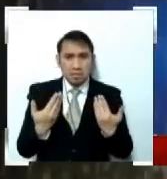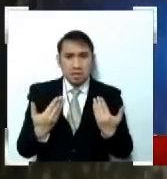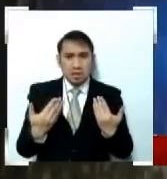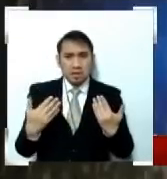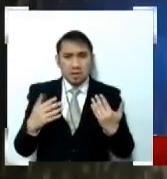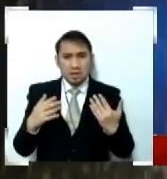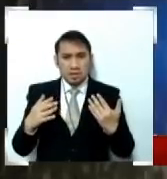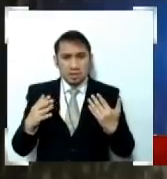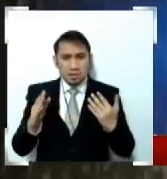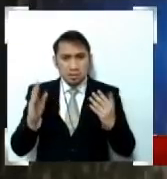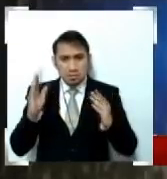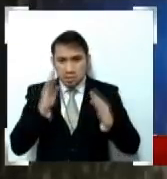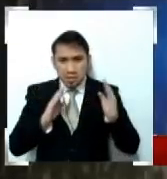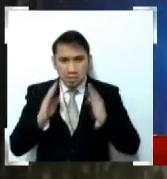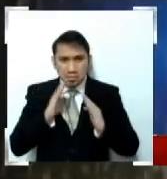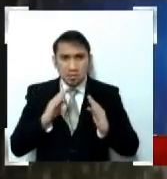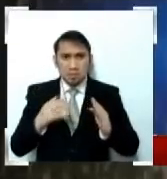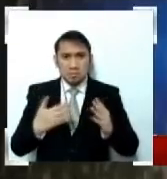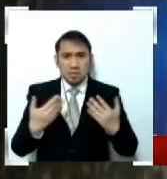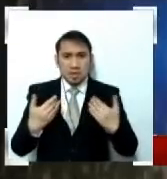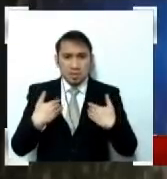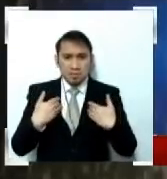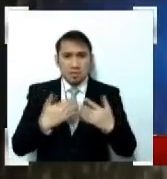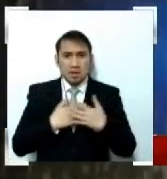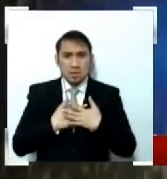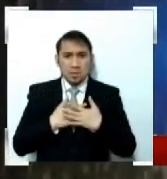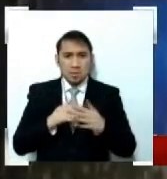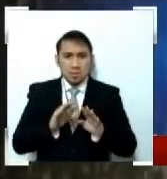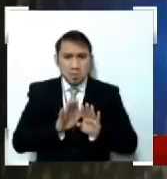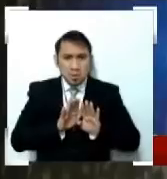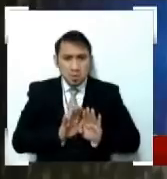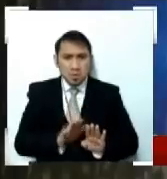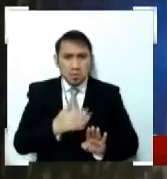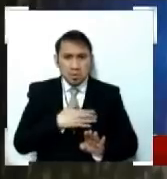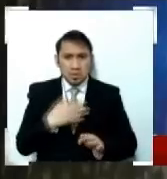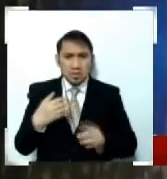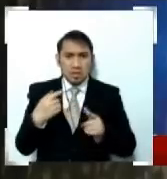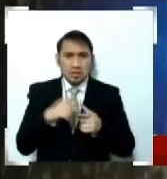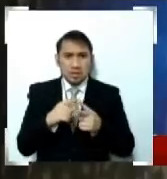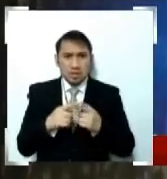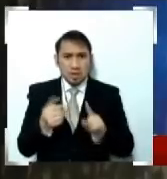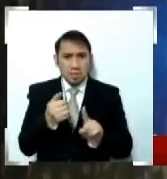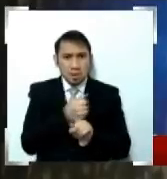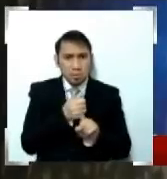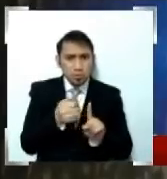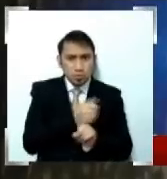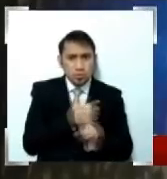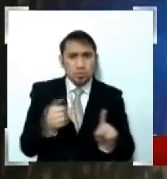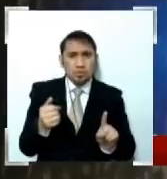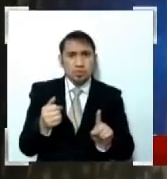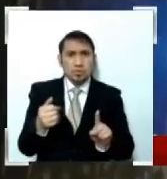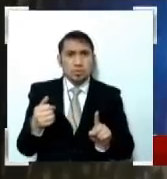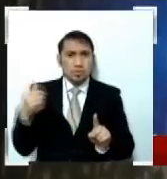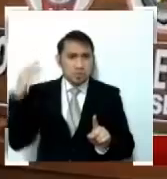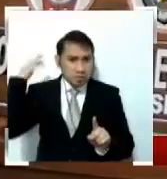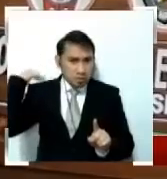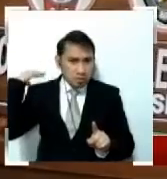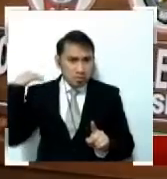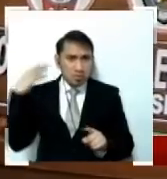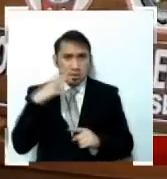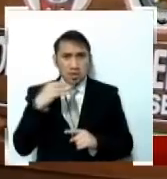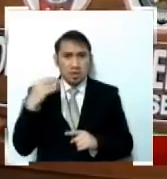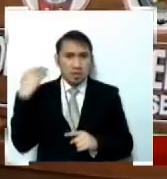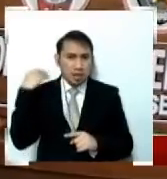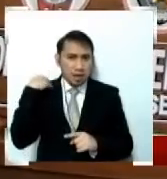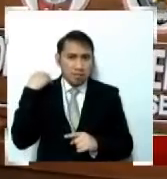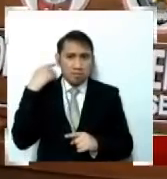May dumagan na sa dibdib at saka daming bugbog sa likod. Yun ang sabi ni doktor. At saka may black eye dito.